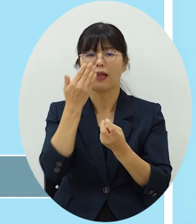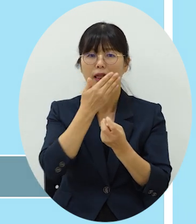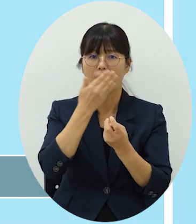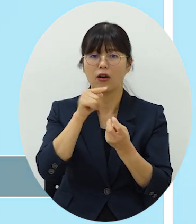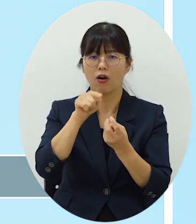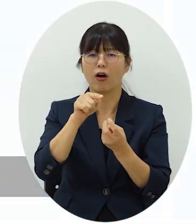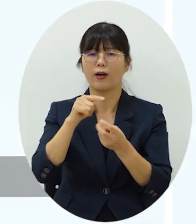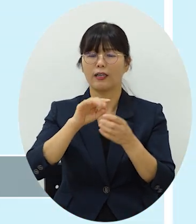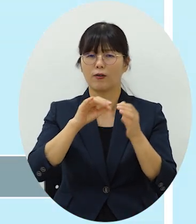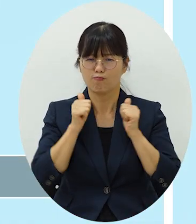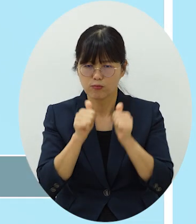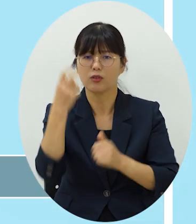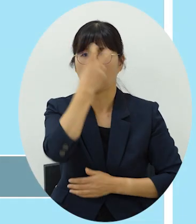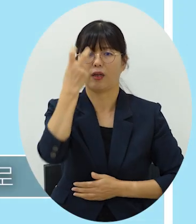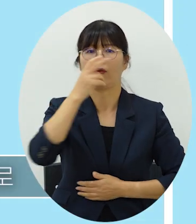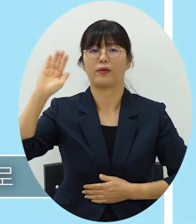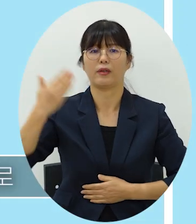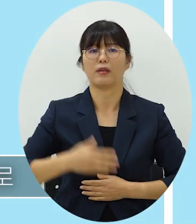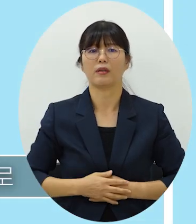적극적으로 관리해야 합니다.